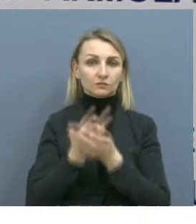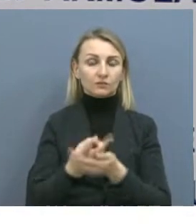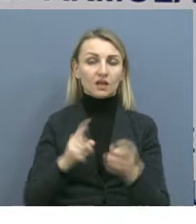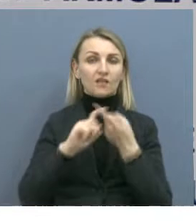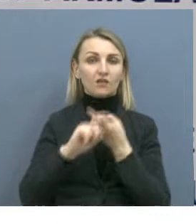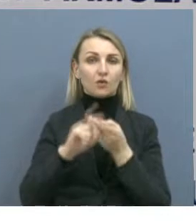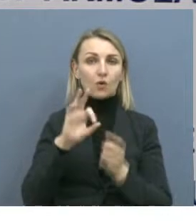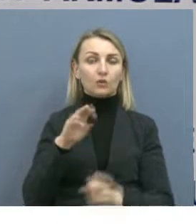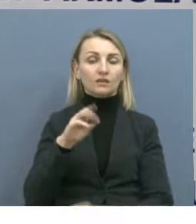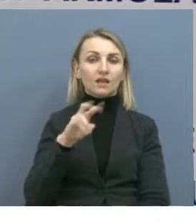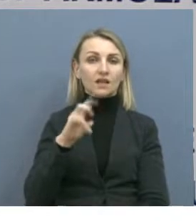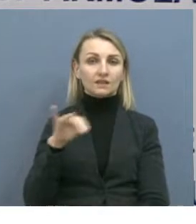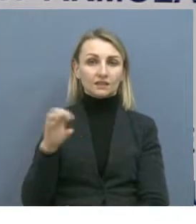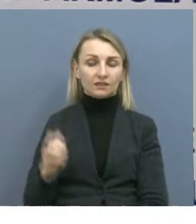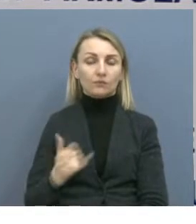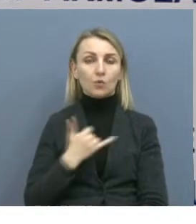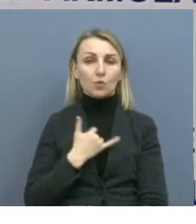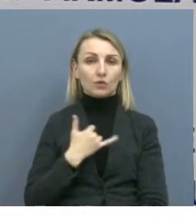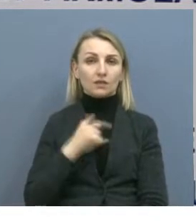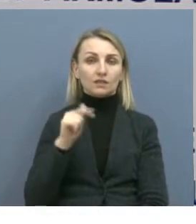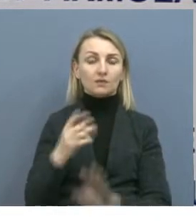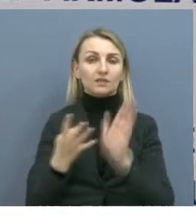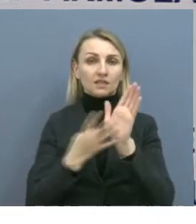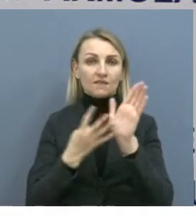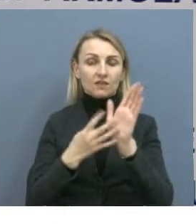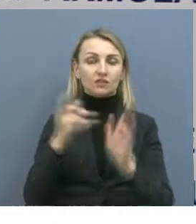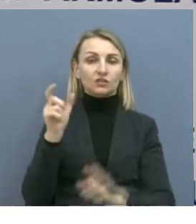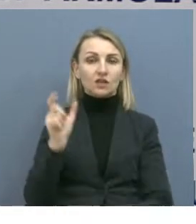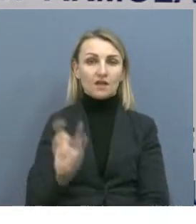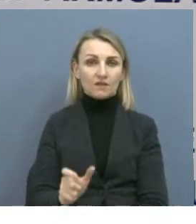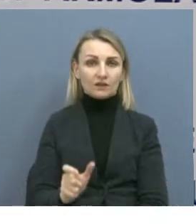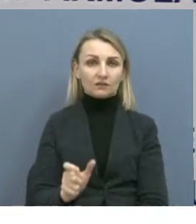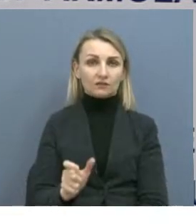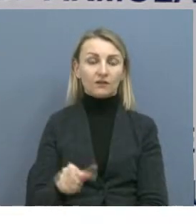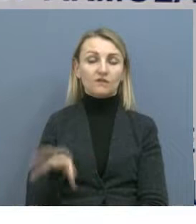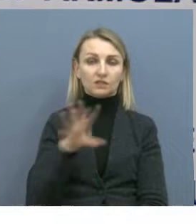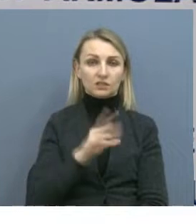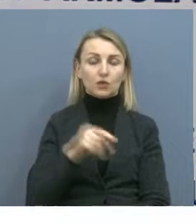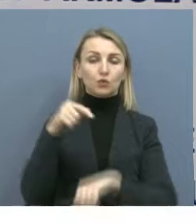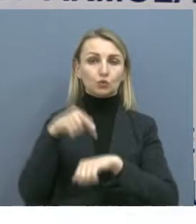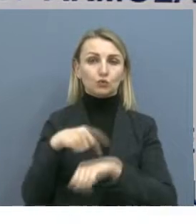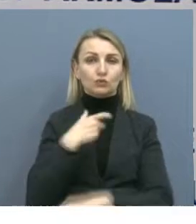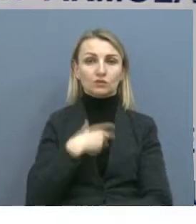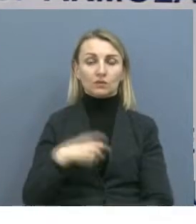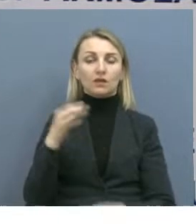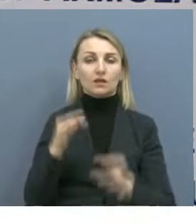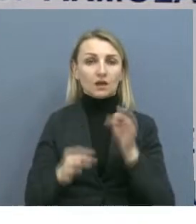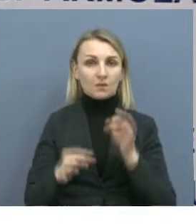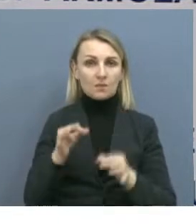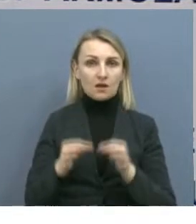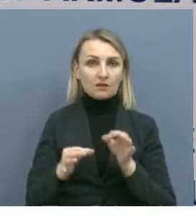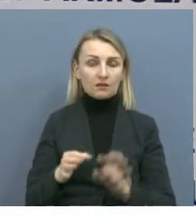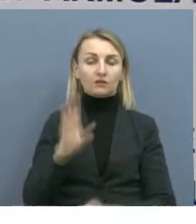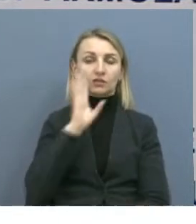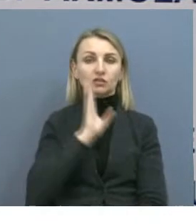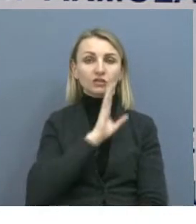отделении. У нас в инфекционном отделении находится 9 пациентов. Состояние всех удовлетворительное. Женщина